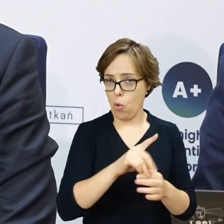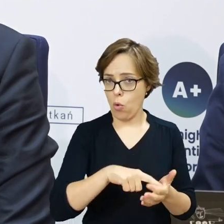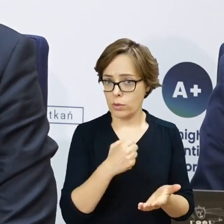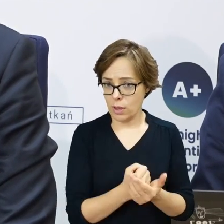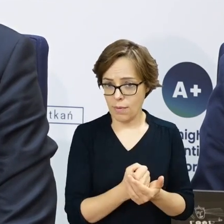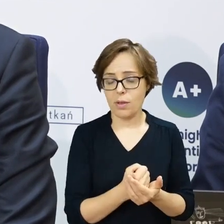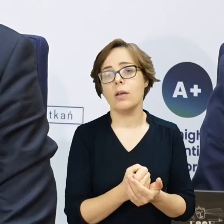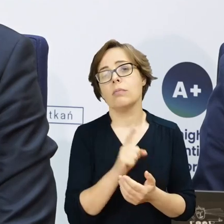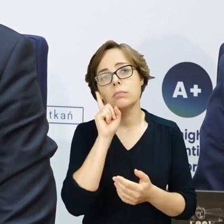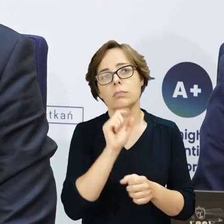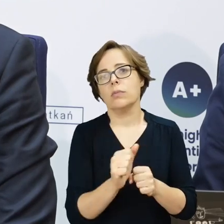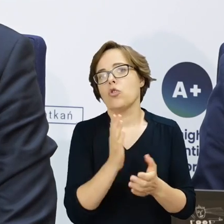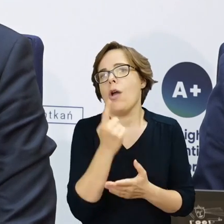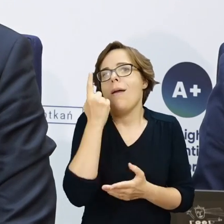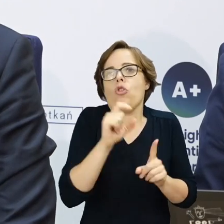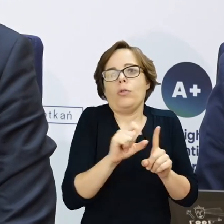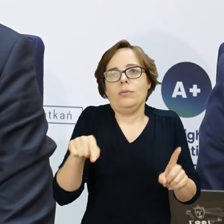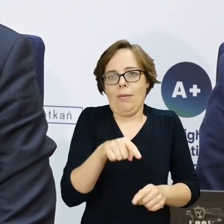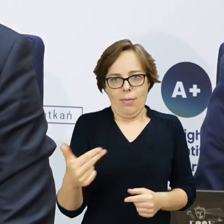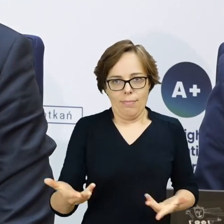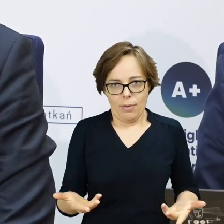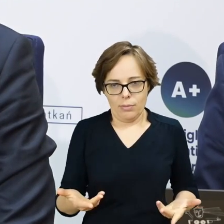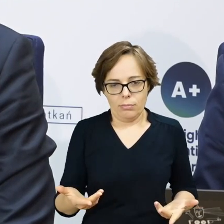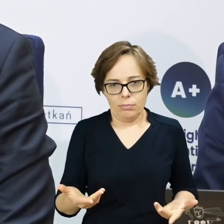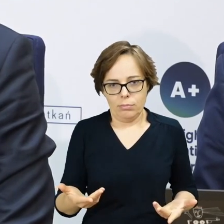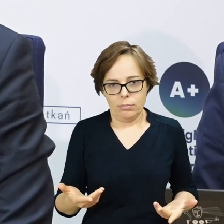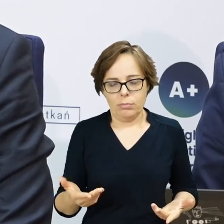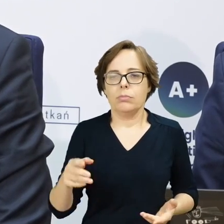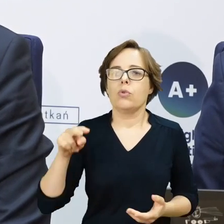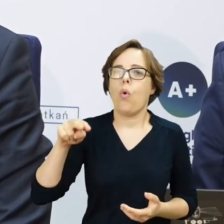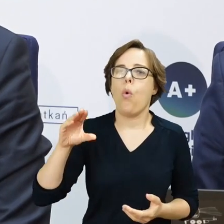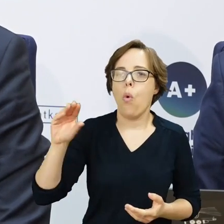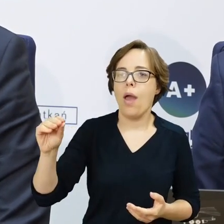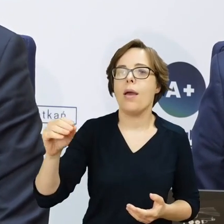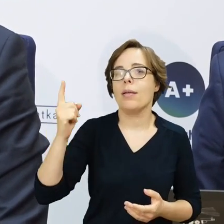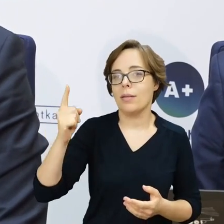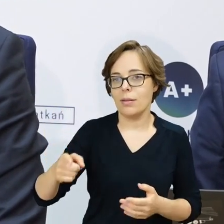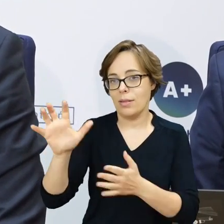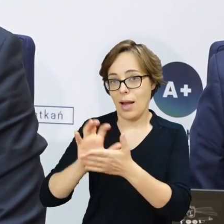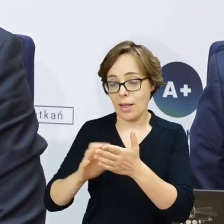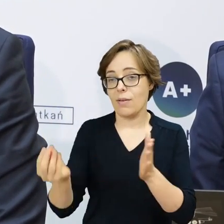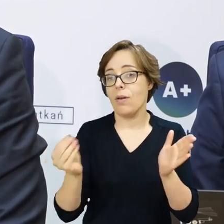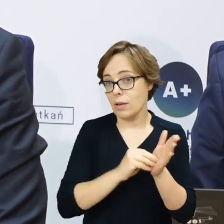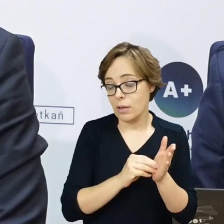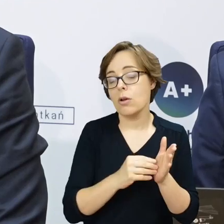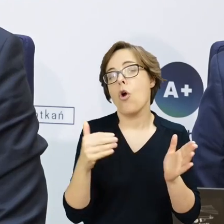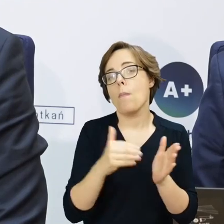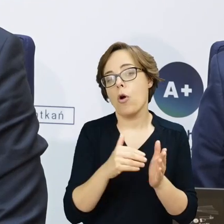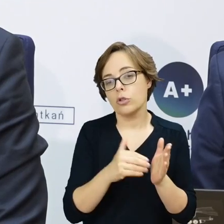tylko jedno zdanie na ten temat. W związku z implementacją dyrektywy zachodzi potrzeba ujednolicenia modelu